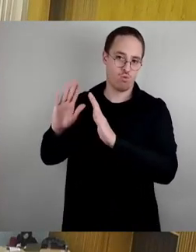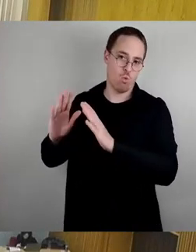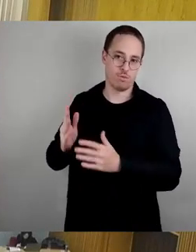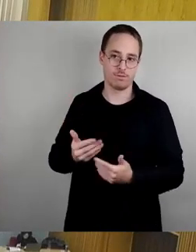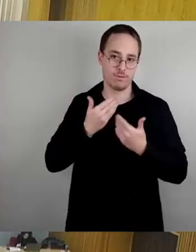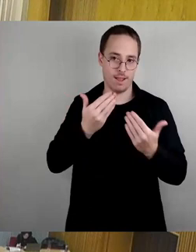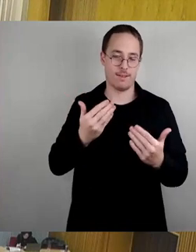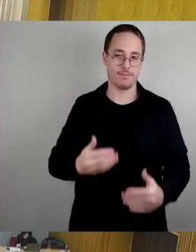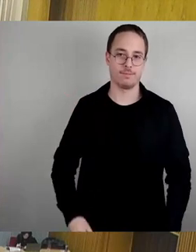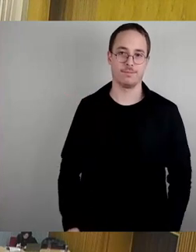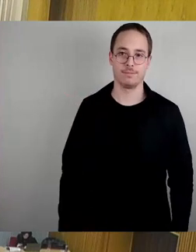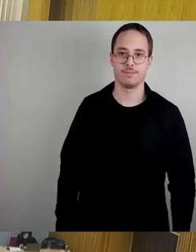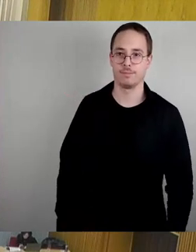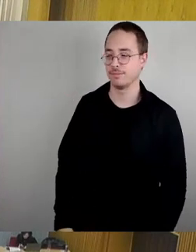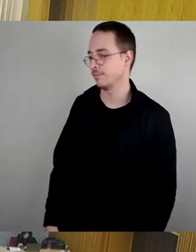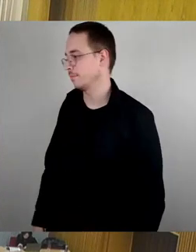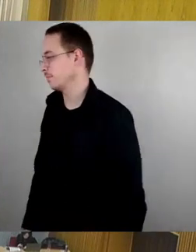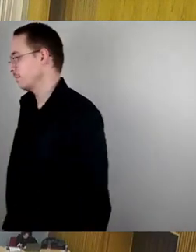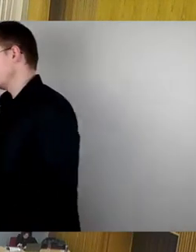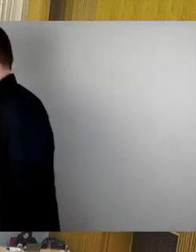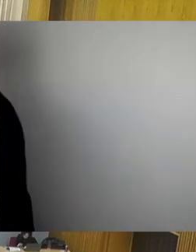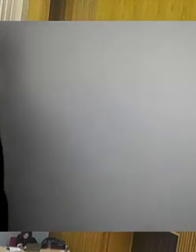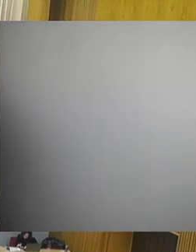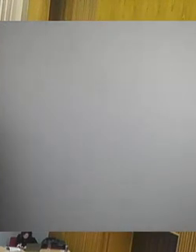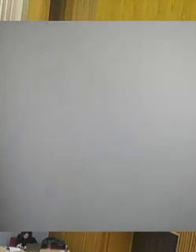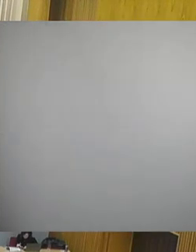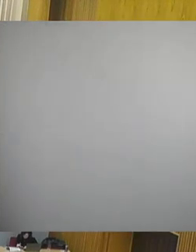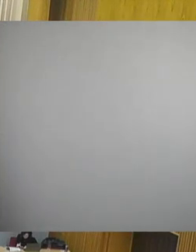Nächste Rednerin, Ulrike Kaspari, bitteschön.